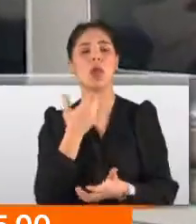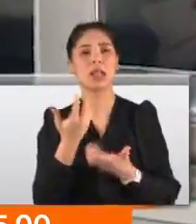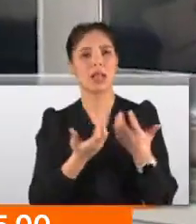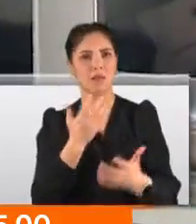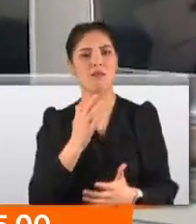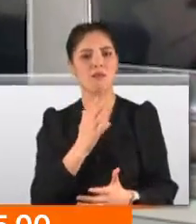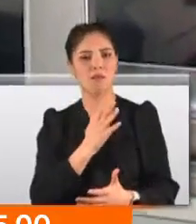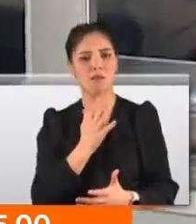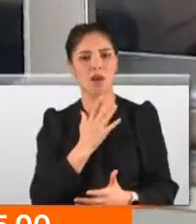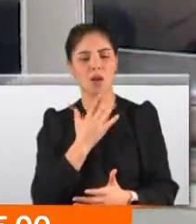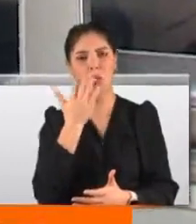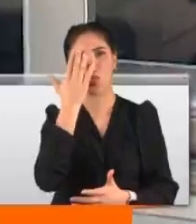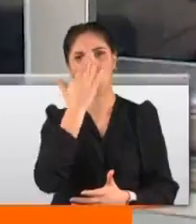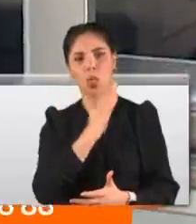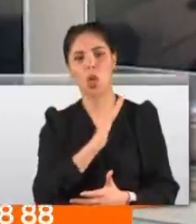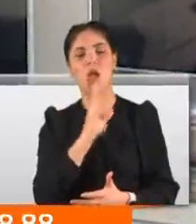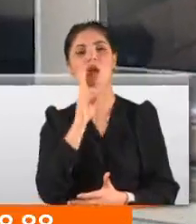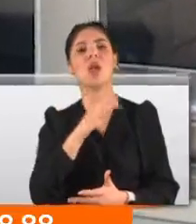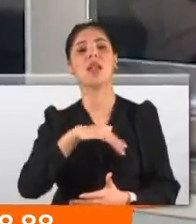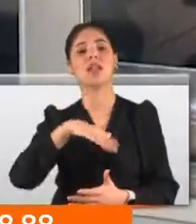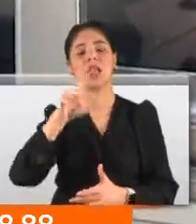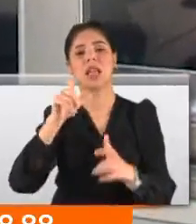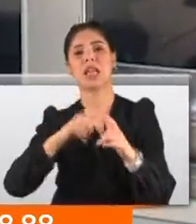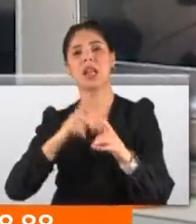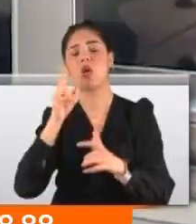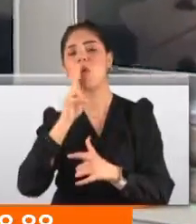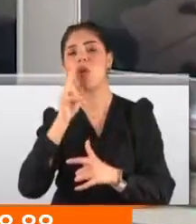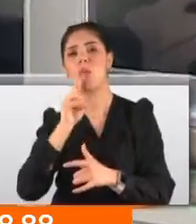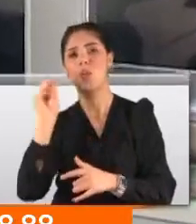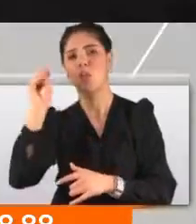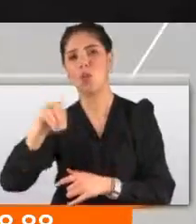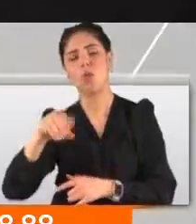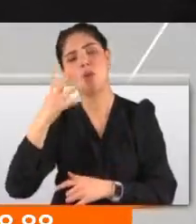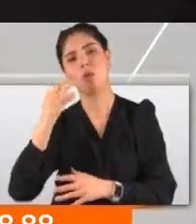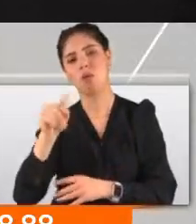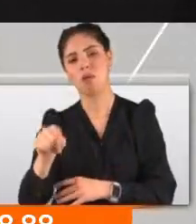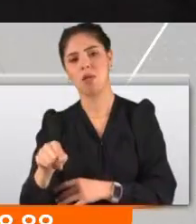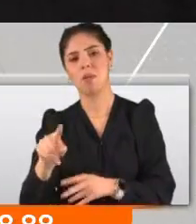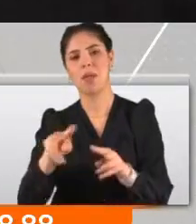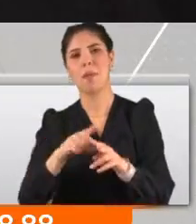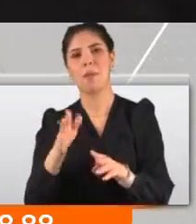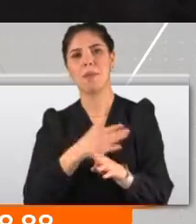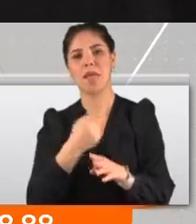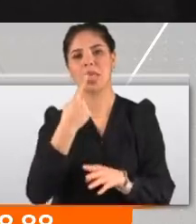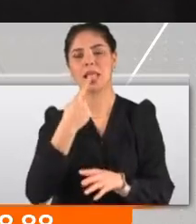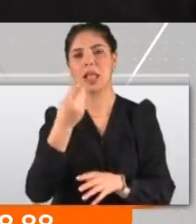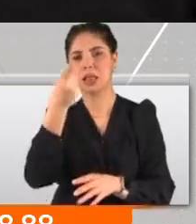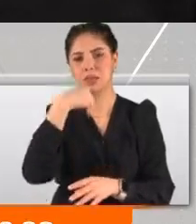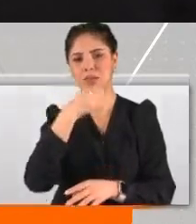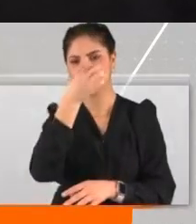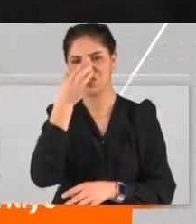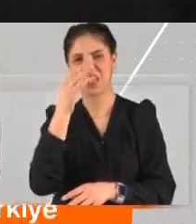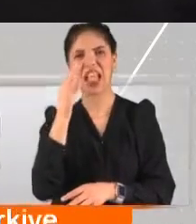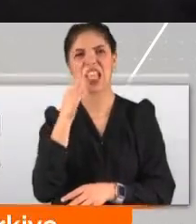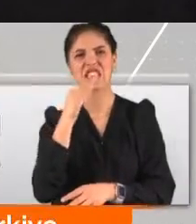yanma oluyorsa doğal şeker yerine glikoz şurubu kullanılmış olabilir. Siz bir meyveyi tadarken çilek hafif